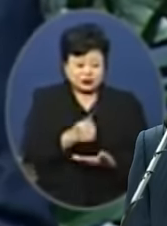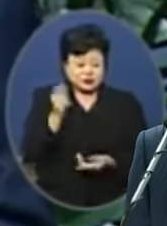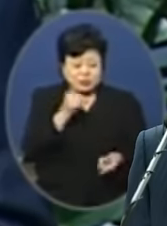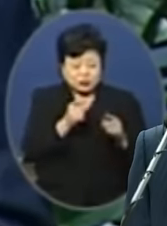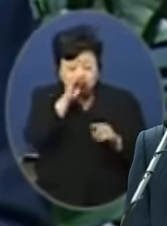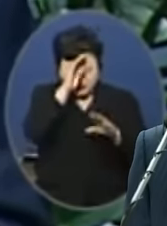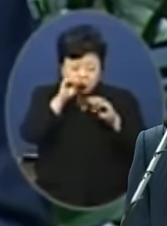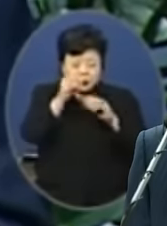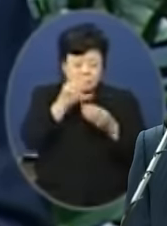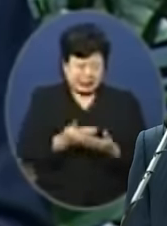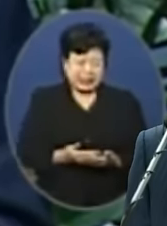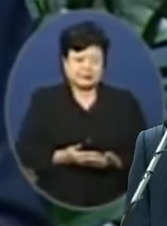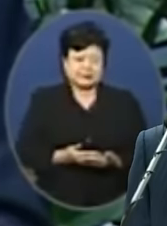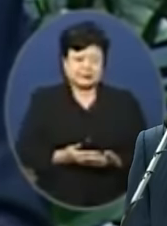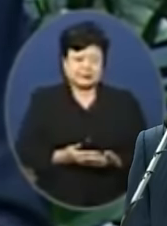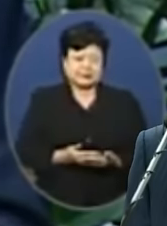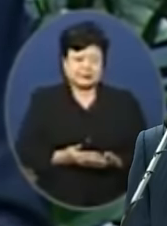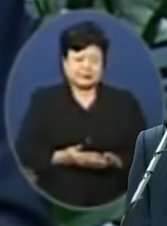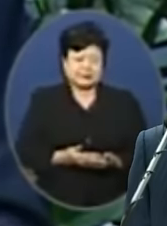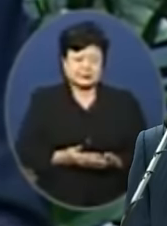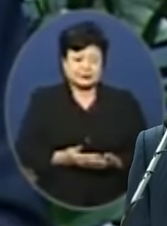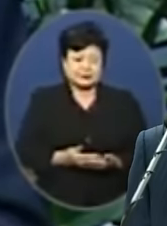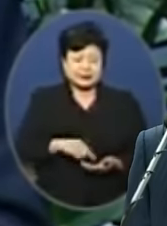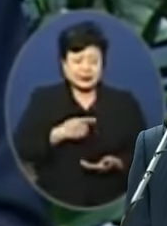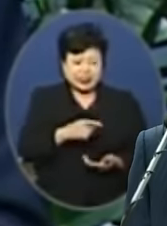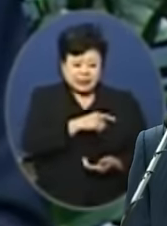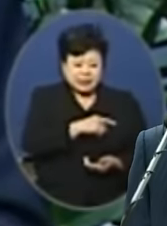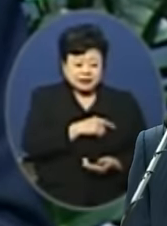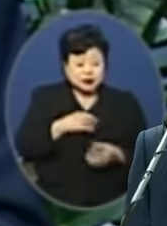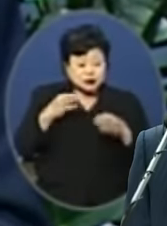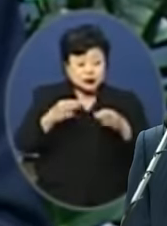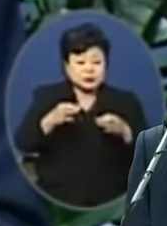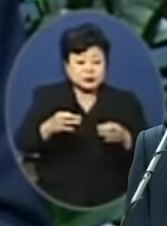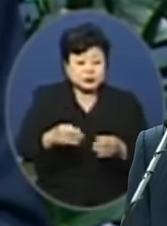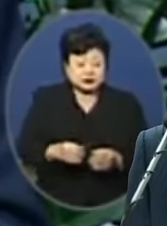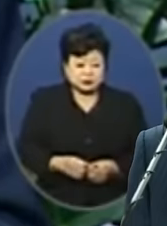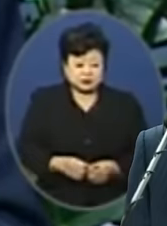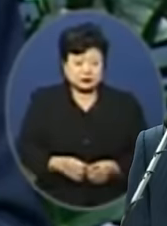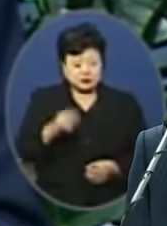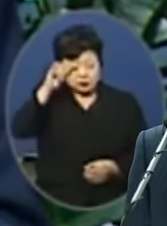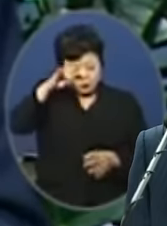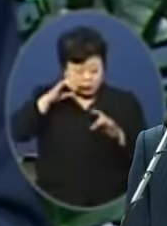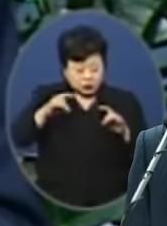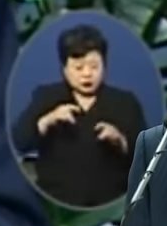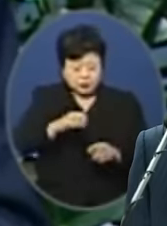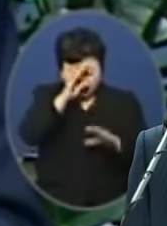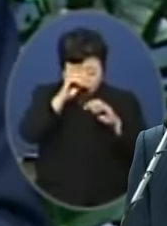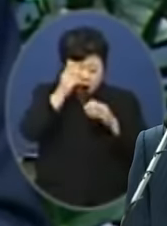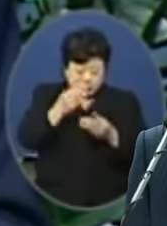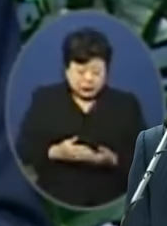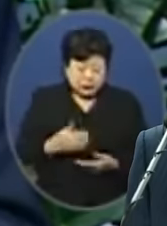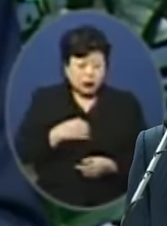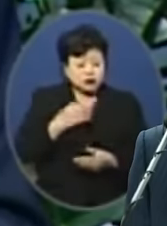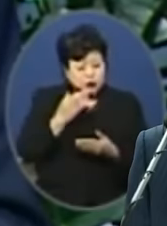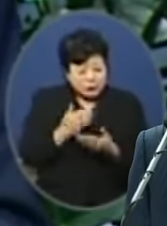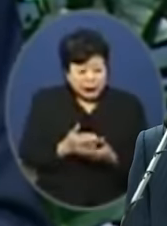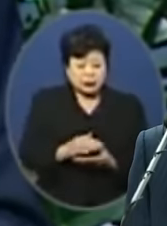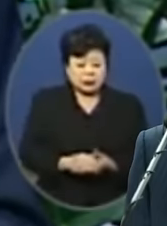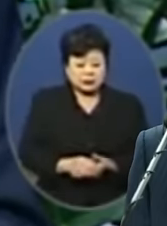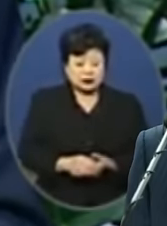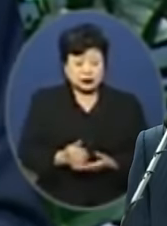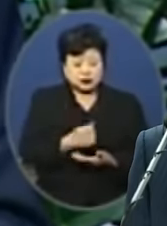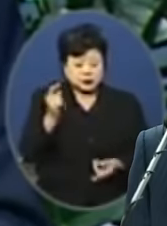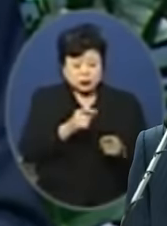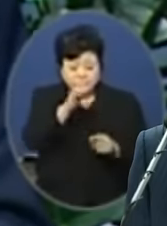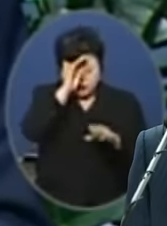맞음으로 난 나음을 입었다. 자기 이름을 자기가 부르면서 용기야 너 나음을 입었다. 걱정하지 말라. 제가